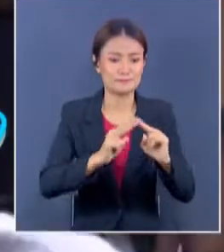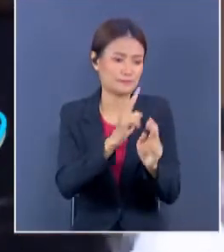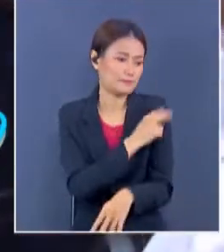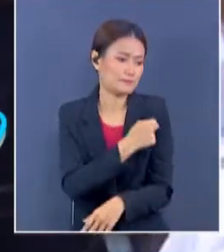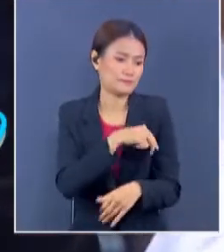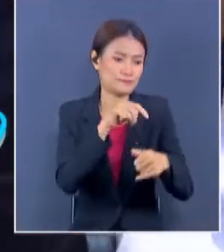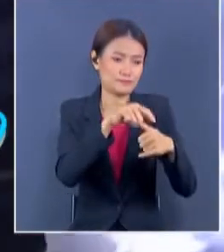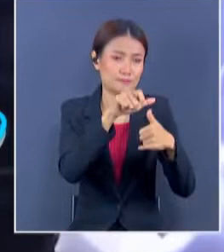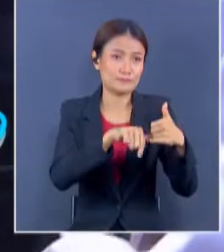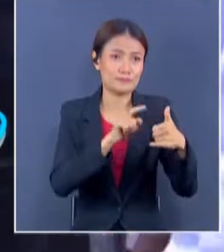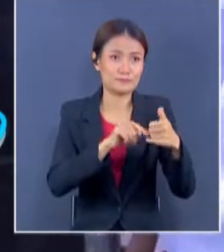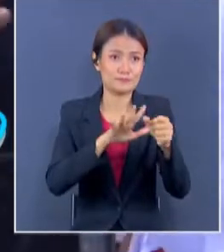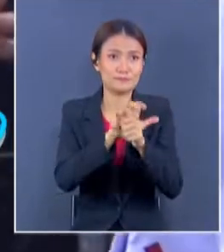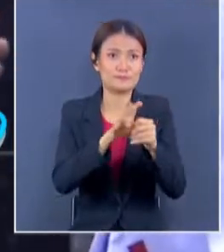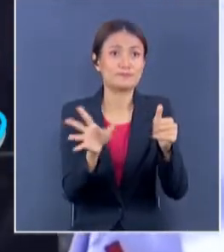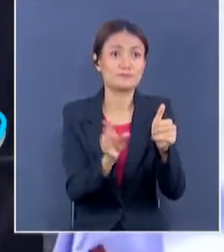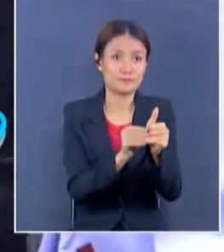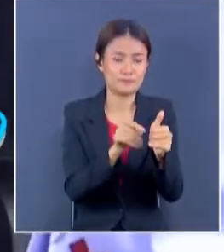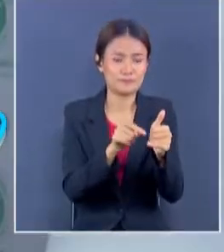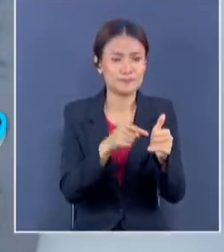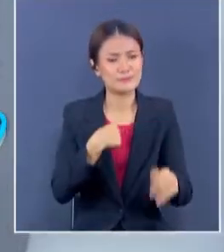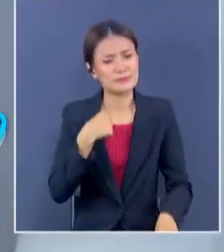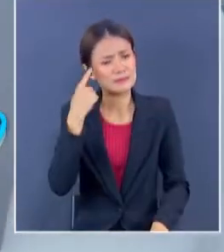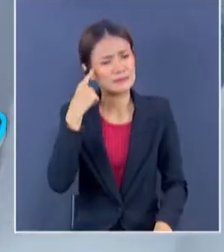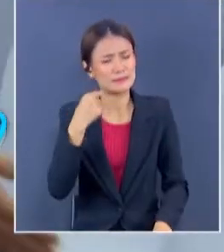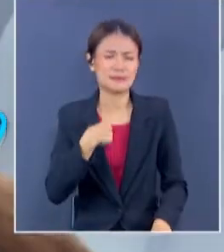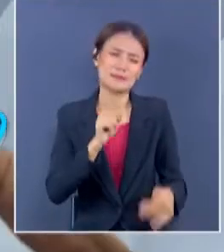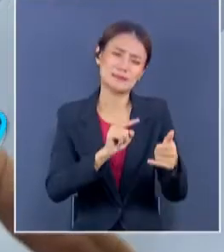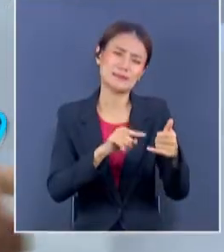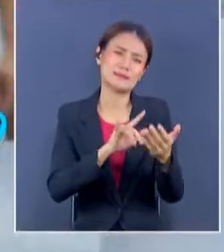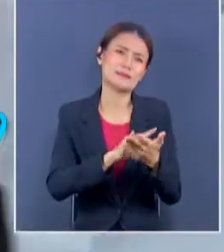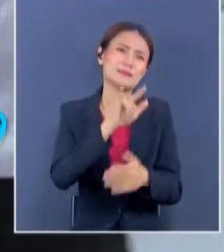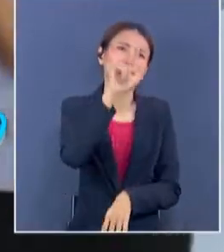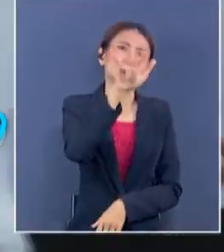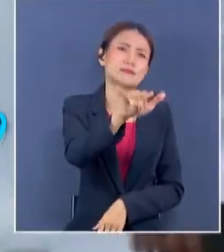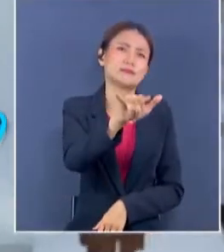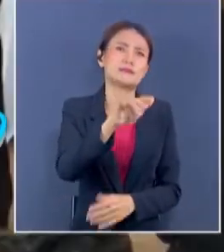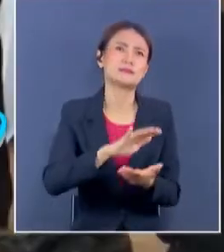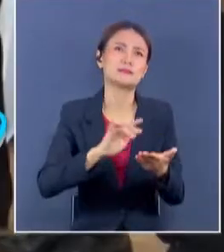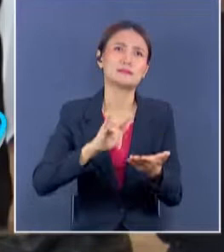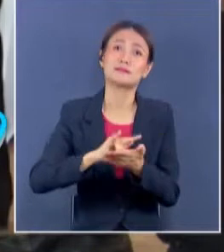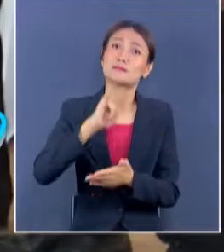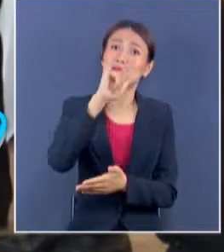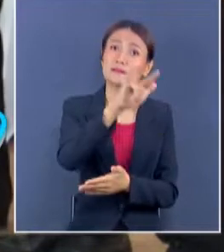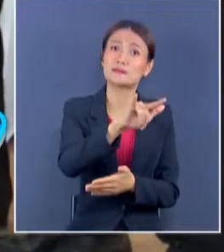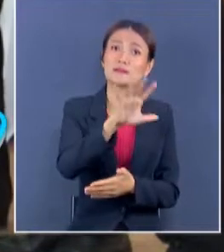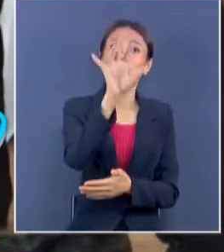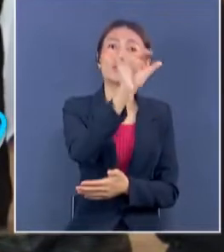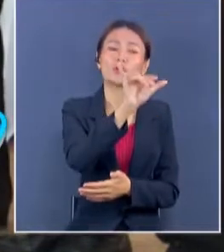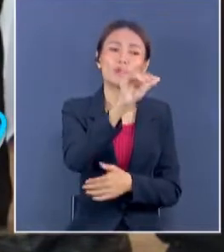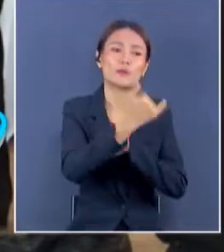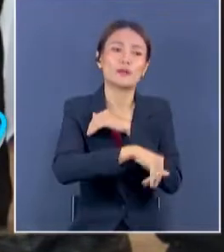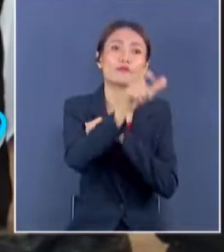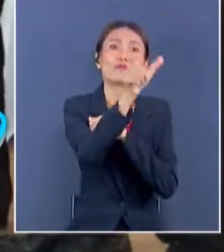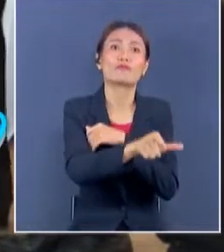ควิด19ก็มีการสันนิษฐานกันว่าน่าจะเป็นการติดเชื้อระหว่างที่เดินทางไปปฏิบัติราชการที่ยุโรปที่ฝรั่งเศส